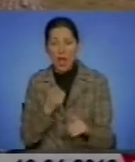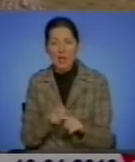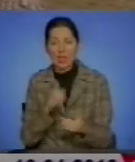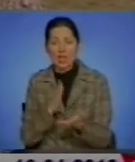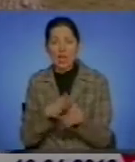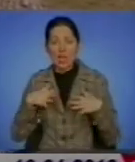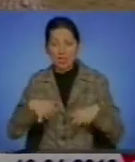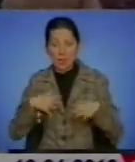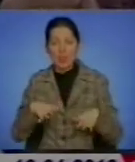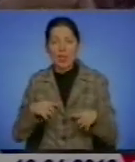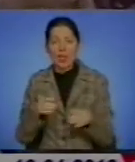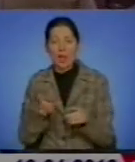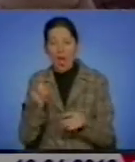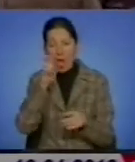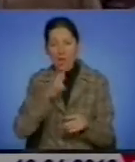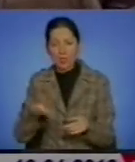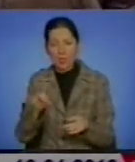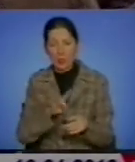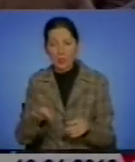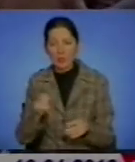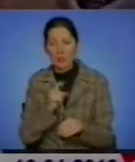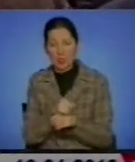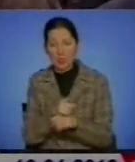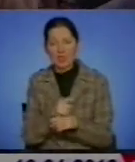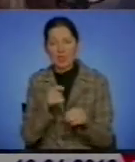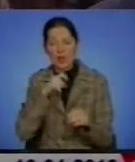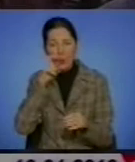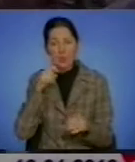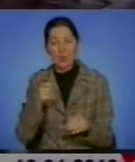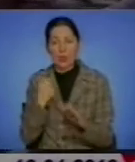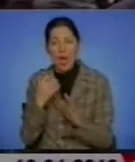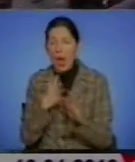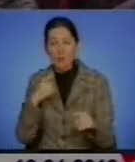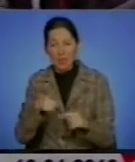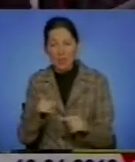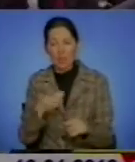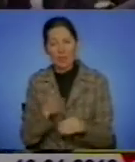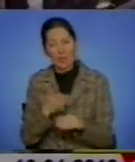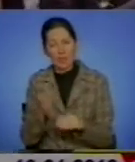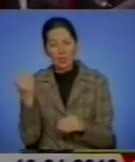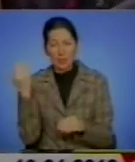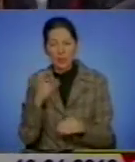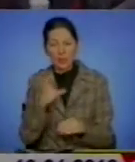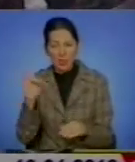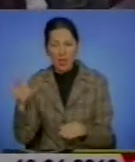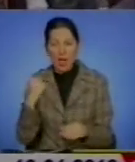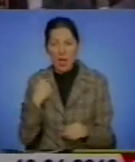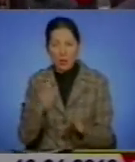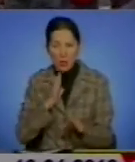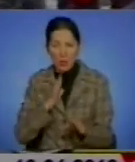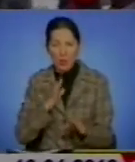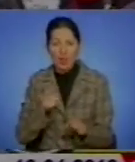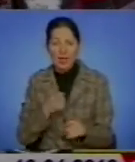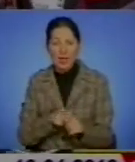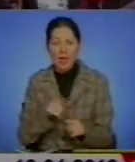Кримській автономній республіці. Задачі української армії абсолютно інші від частини радянської армії, яка тоді була дислокована на